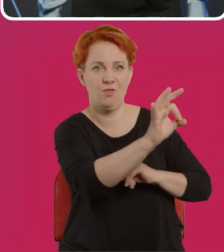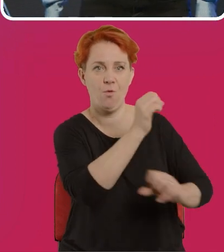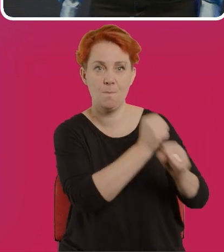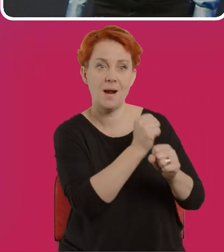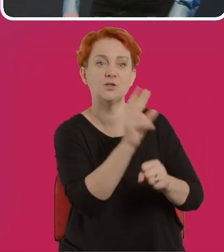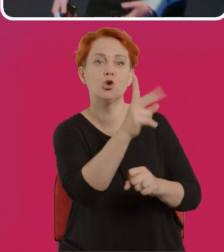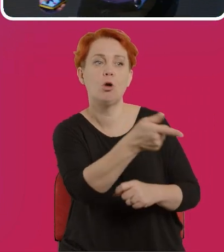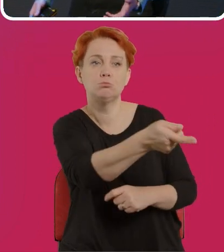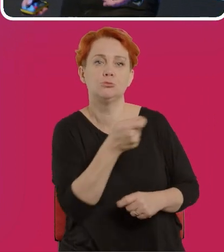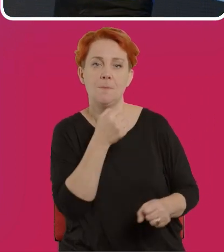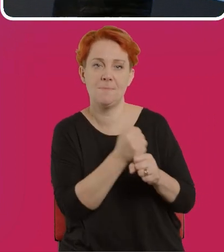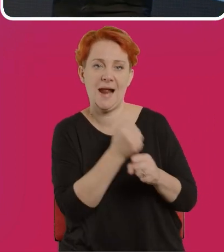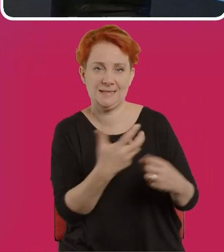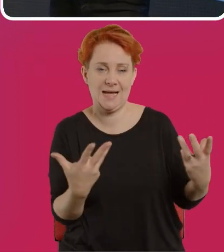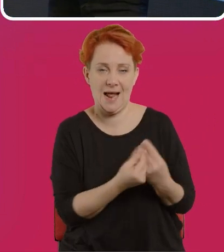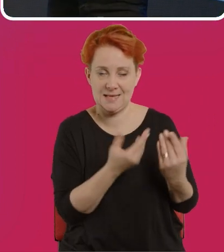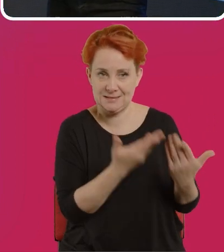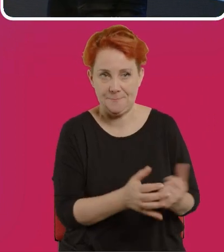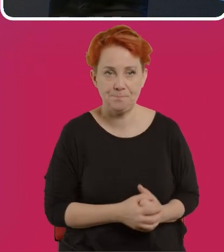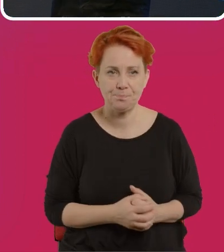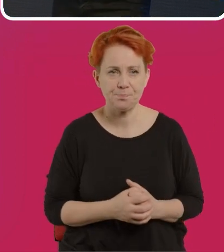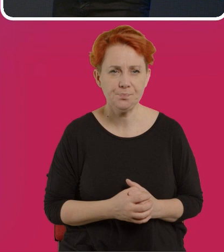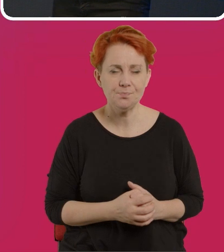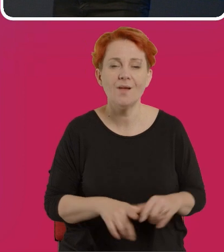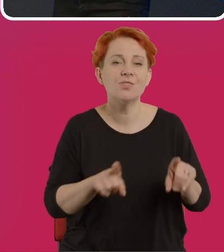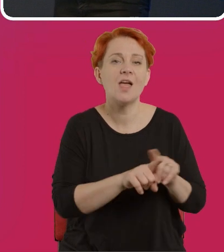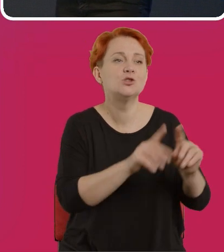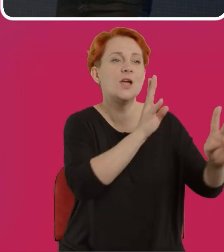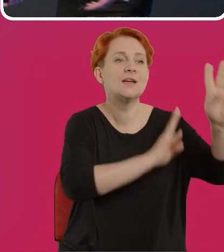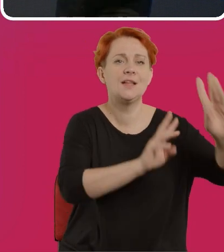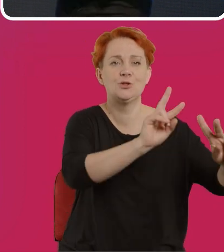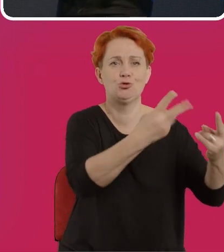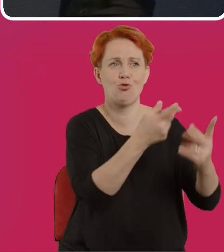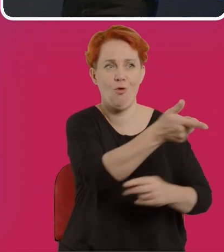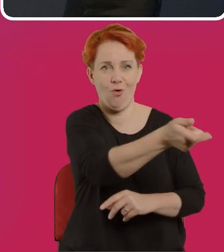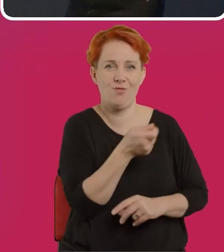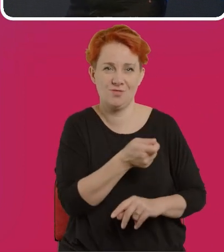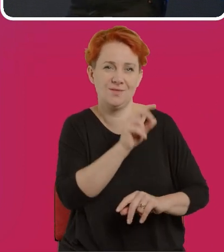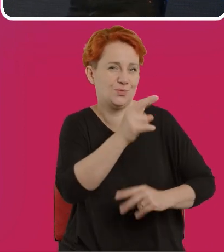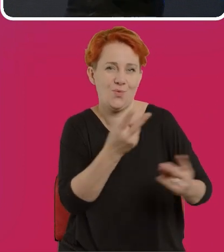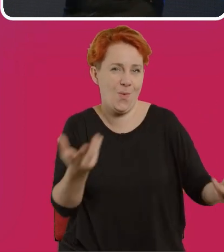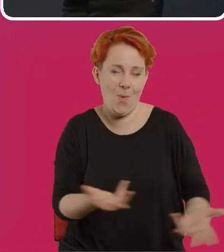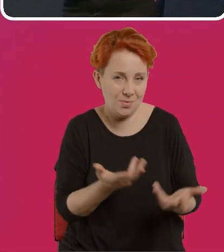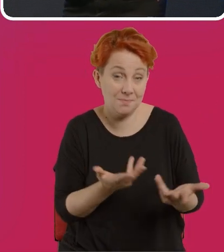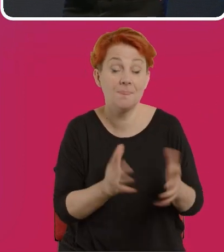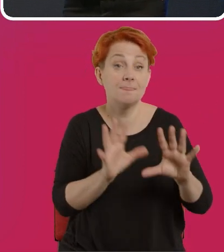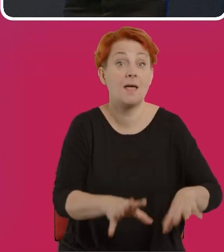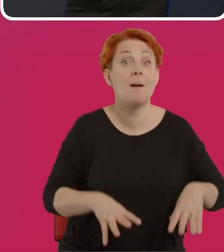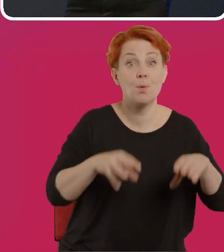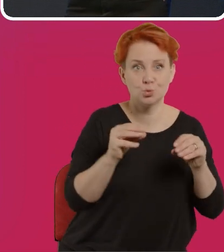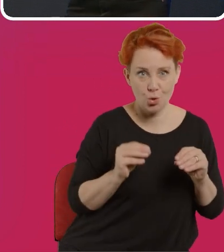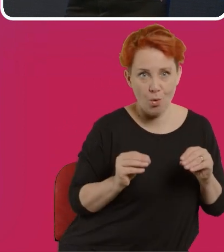I zaczynając, od lead genu, czyli skąd tych klientów, że tak naprawdę brać, no to na samym początku, w ogóle